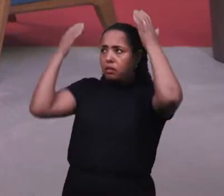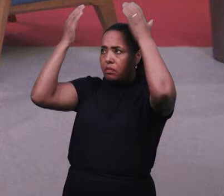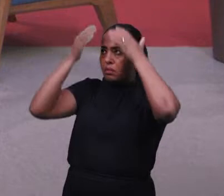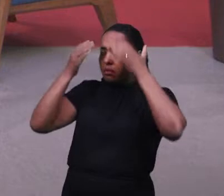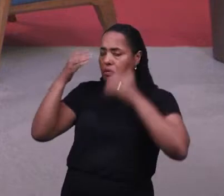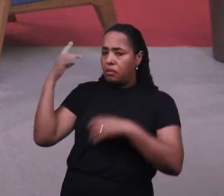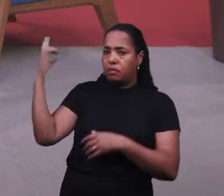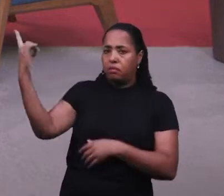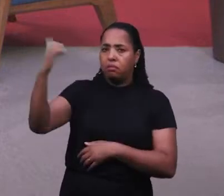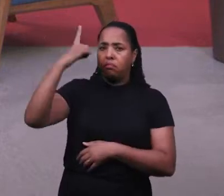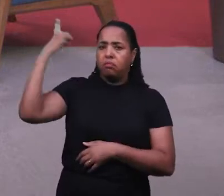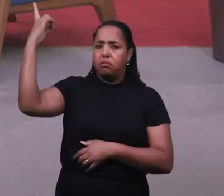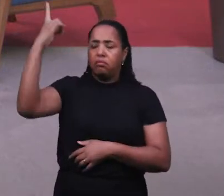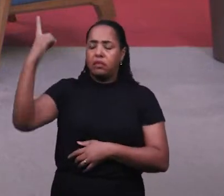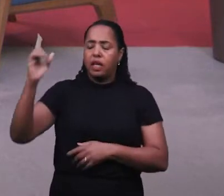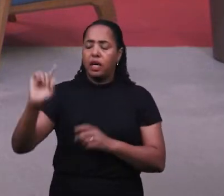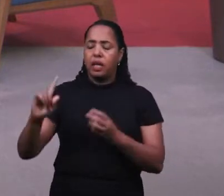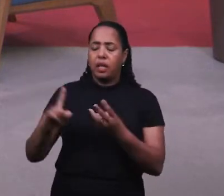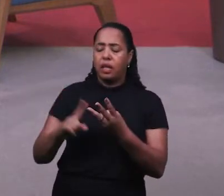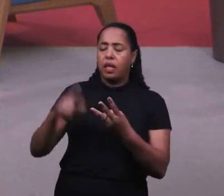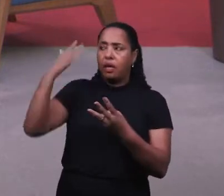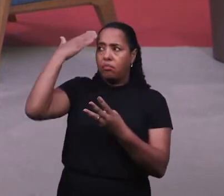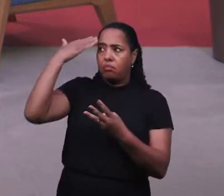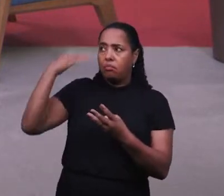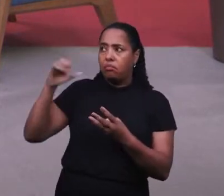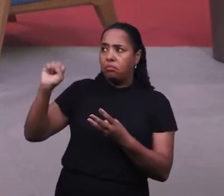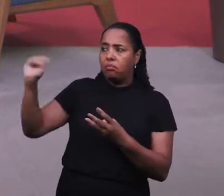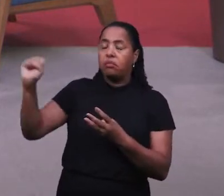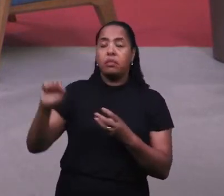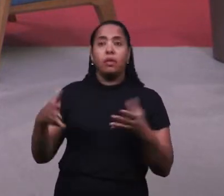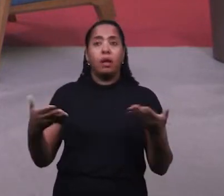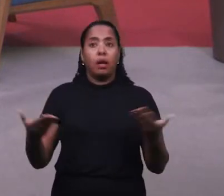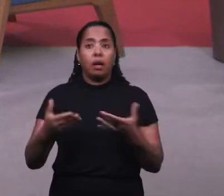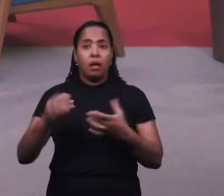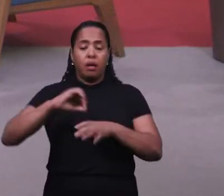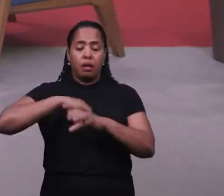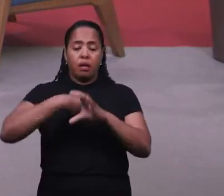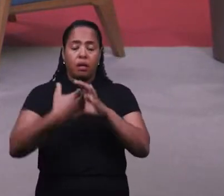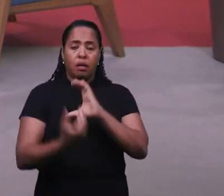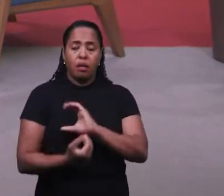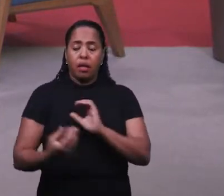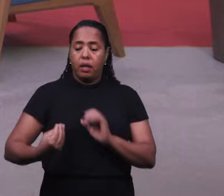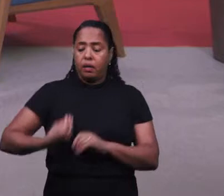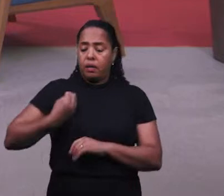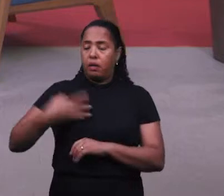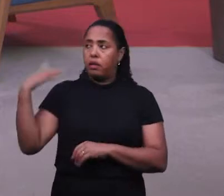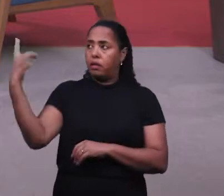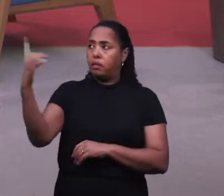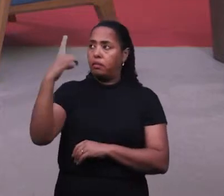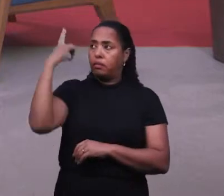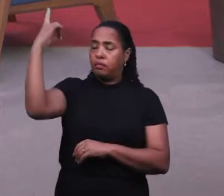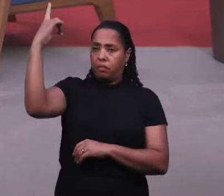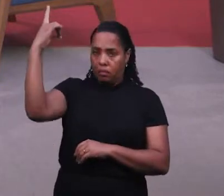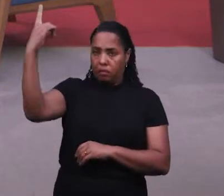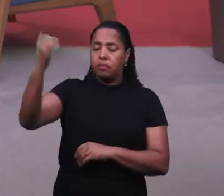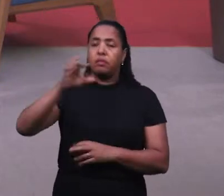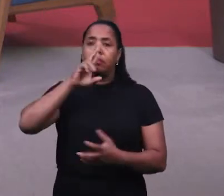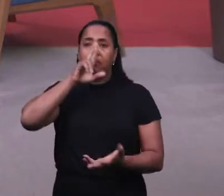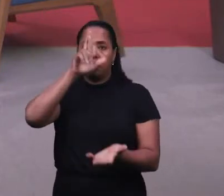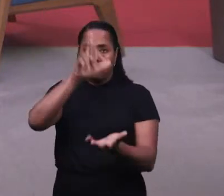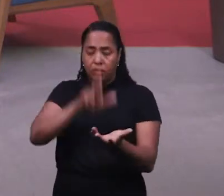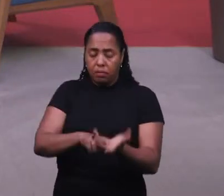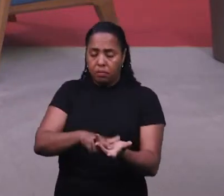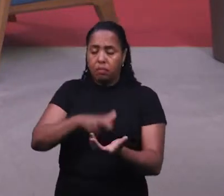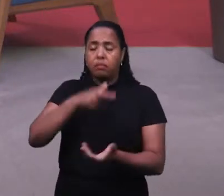David, la différence entre les deux gouvernements. Après le gouvernement de Salomon, maintenant nous allons aborder un aspect de la vie de David